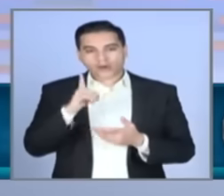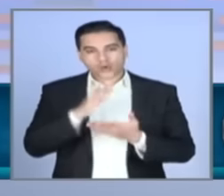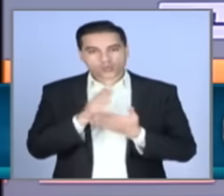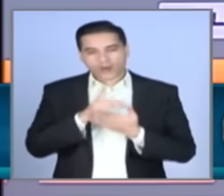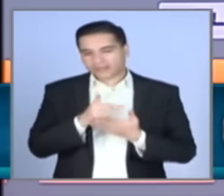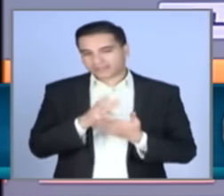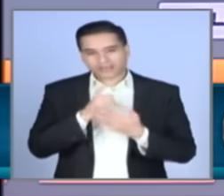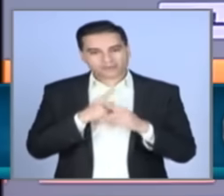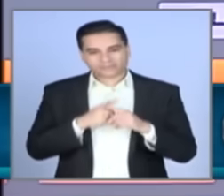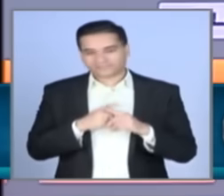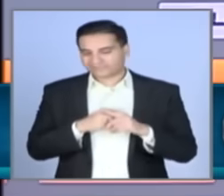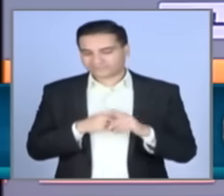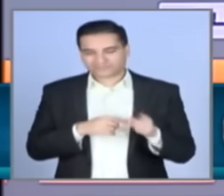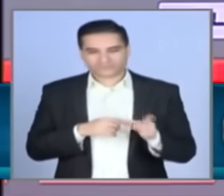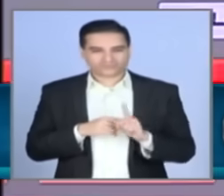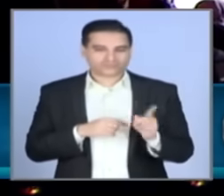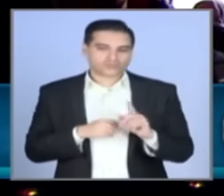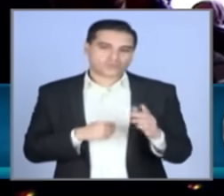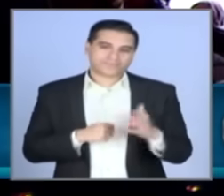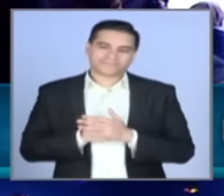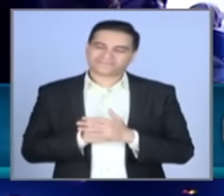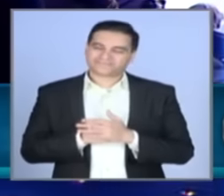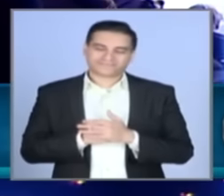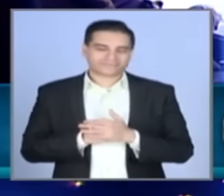هارد لك. إجابة خاطئة، مش اليونان.